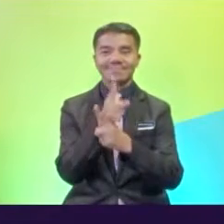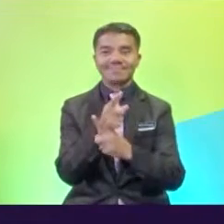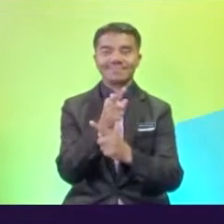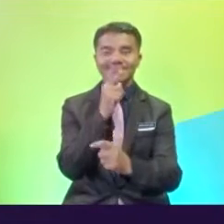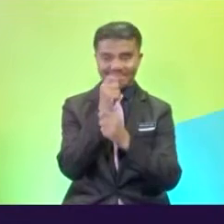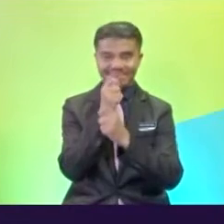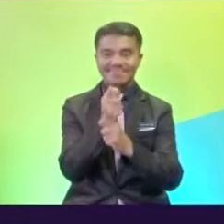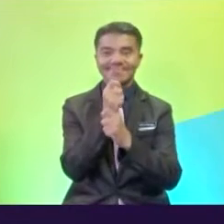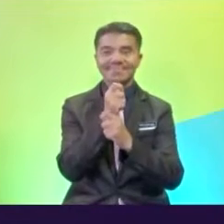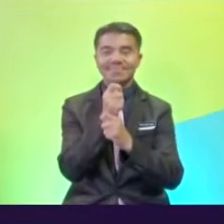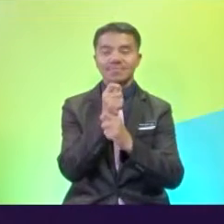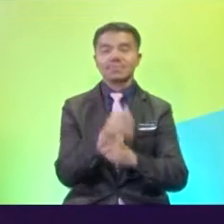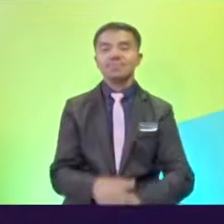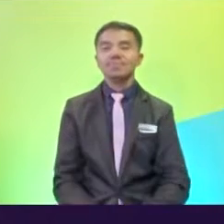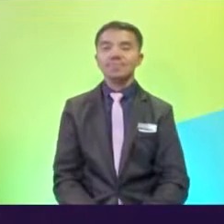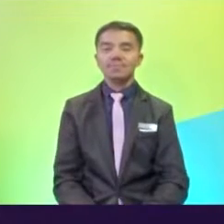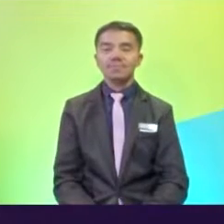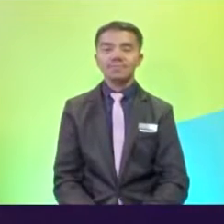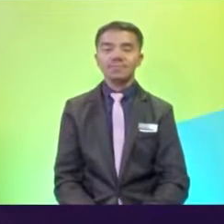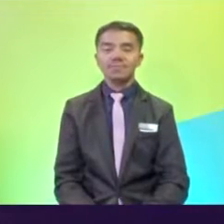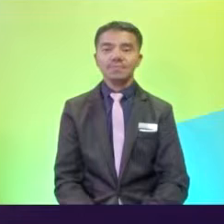memahami isi pelajaran